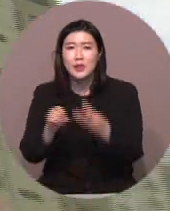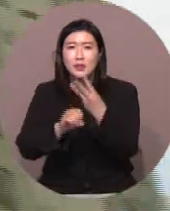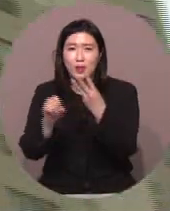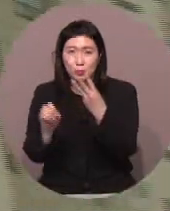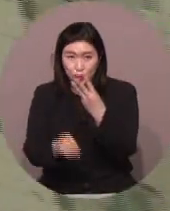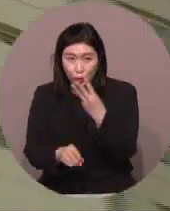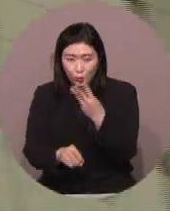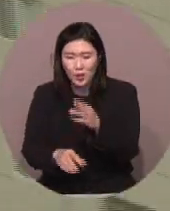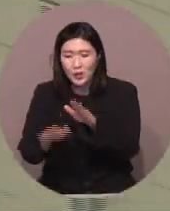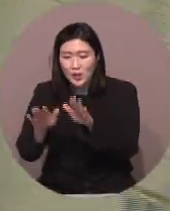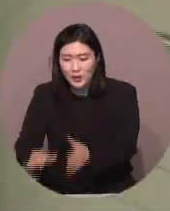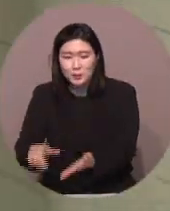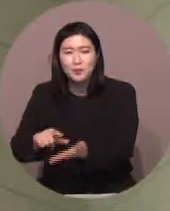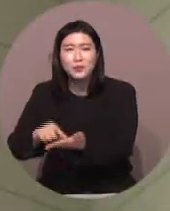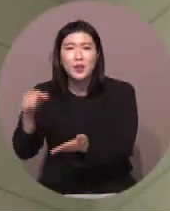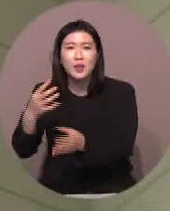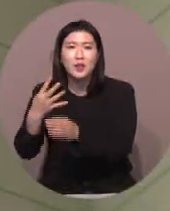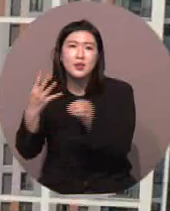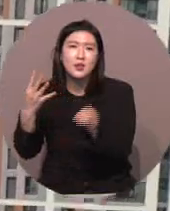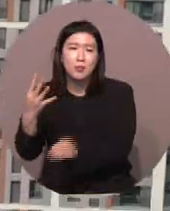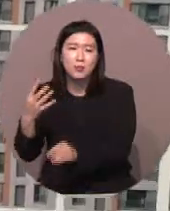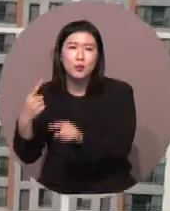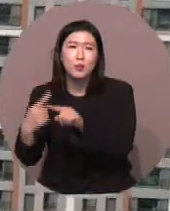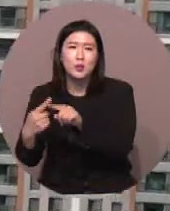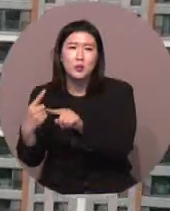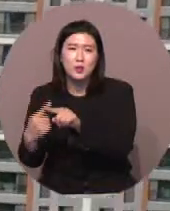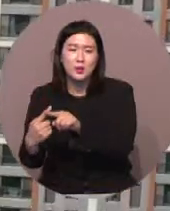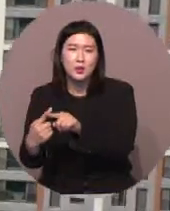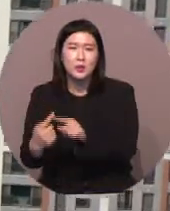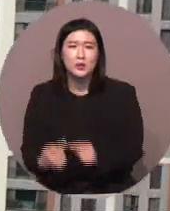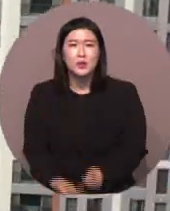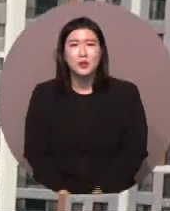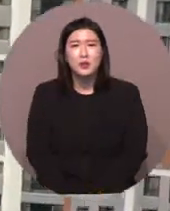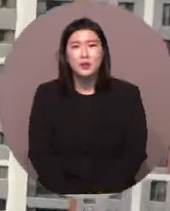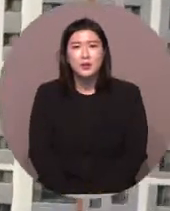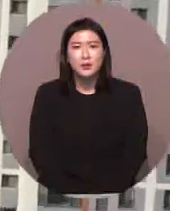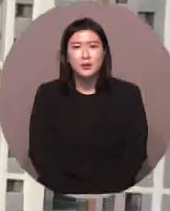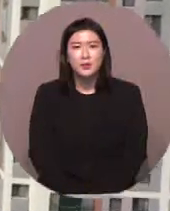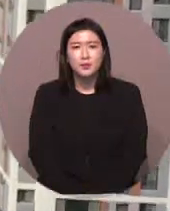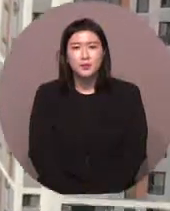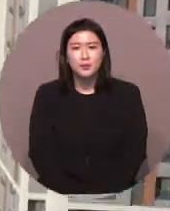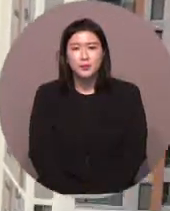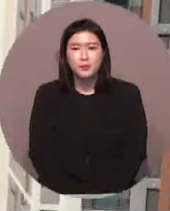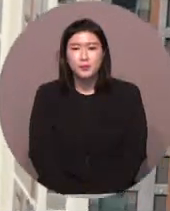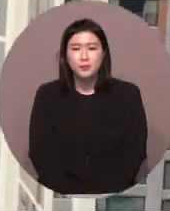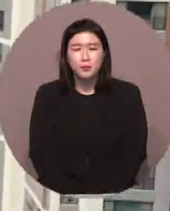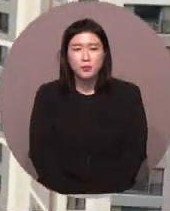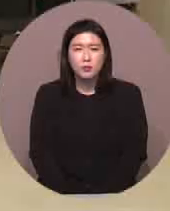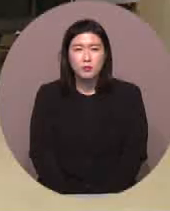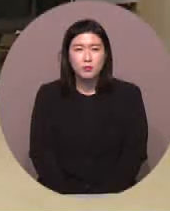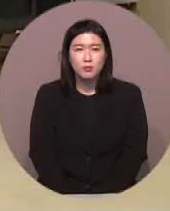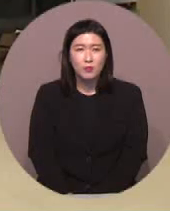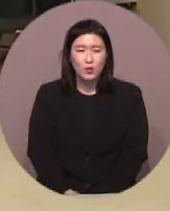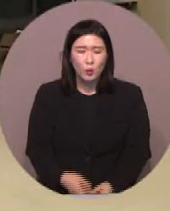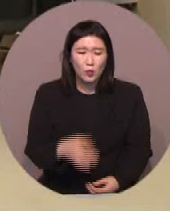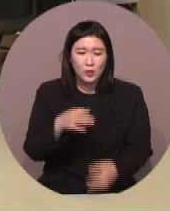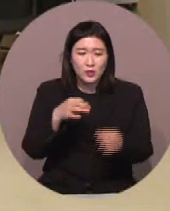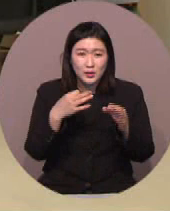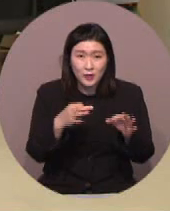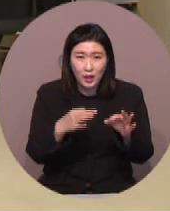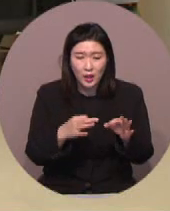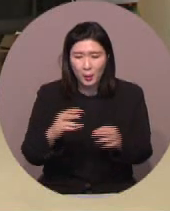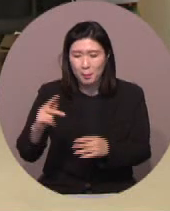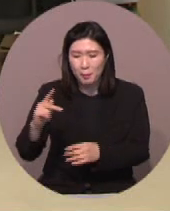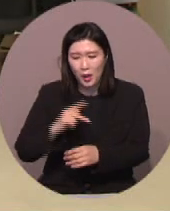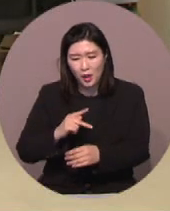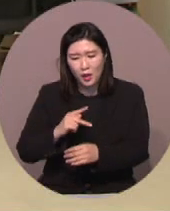중반대로 껑충 뛰어올랐는데 지금은 4%에 육박하고 있습니다. 일부 은행의 주택담보대출